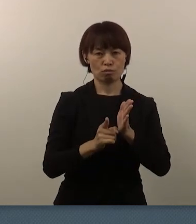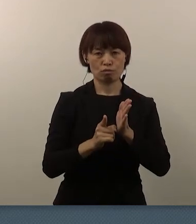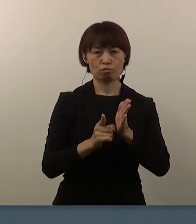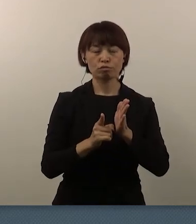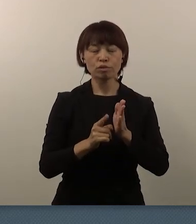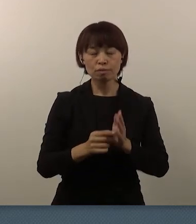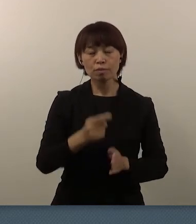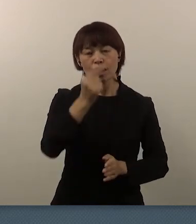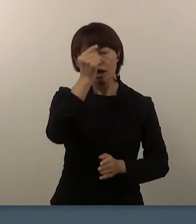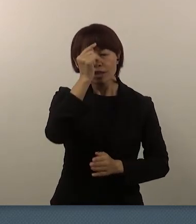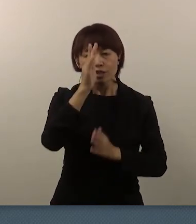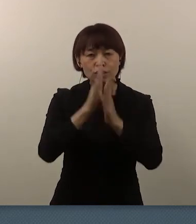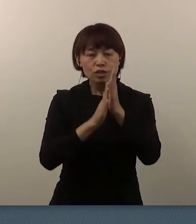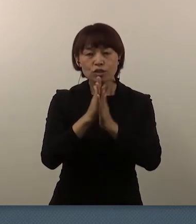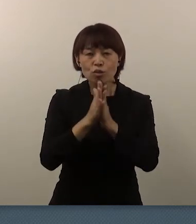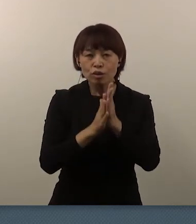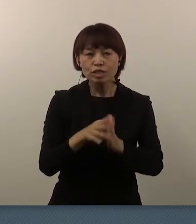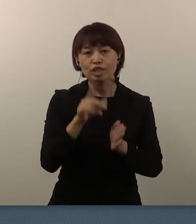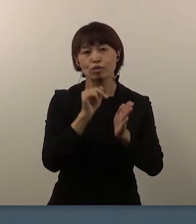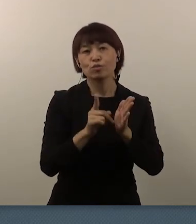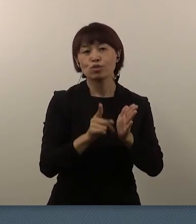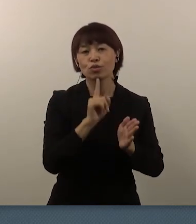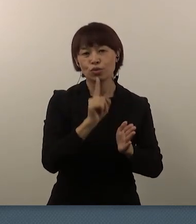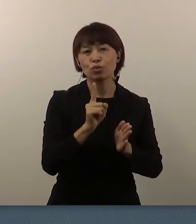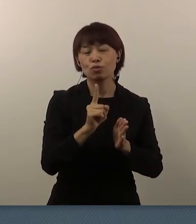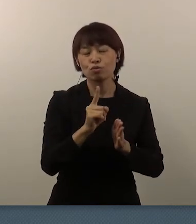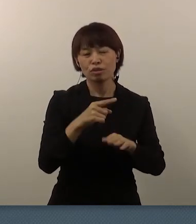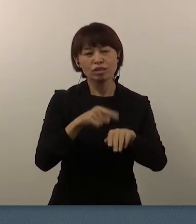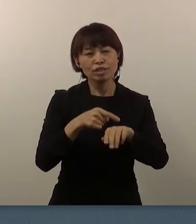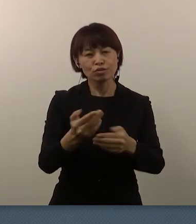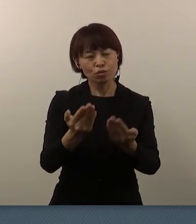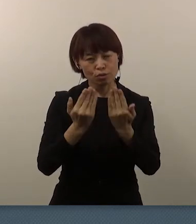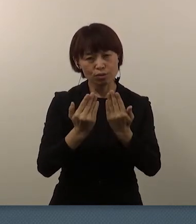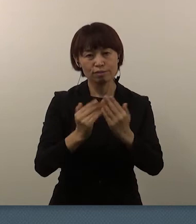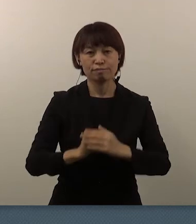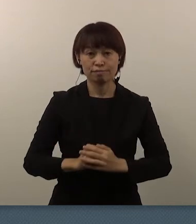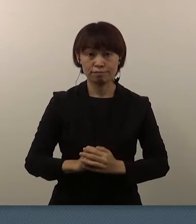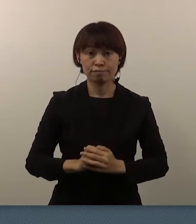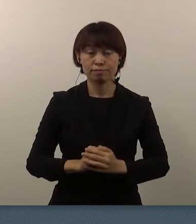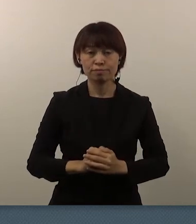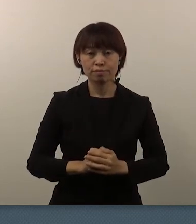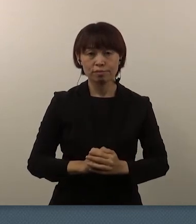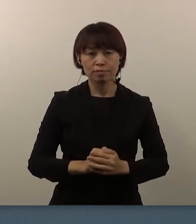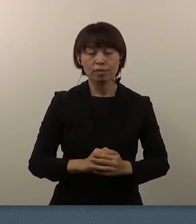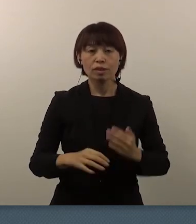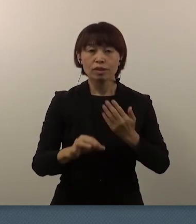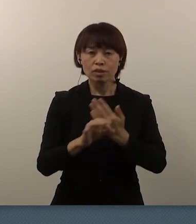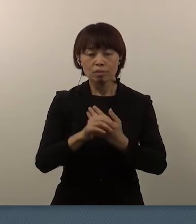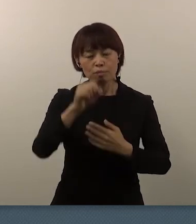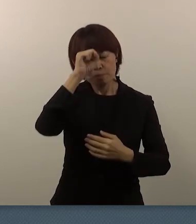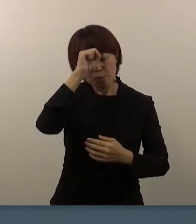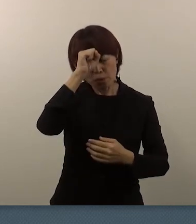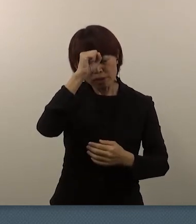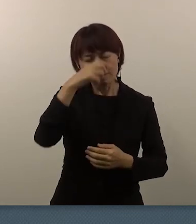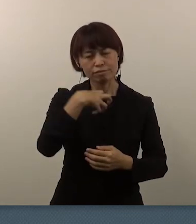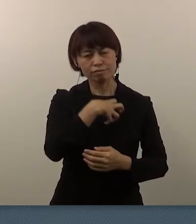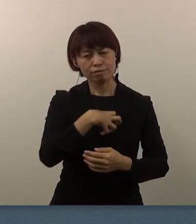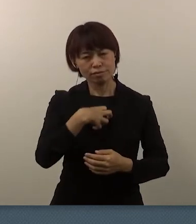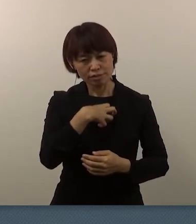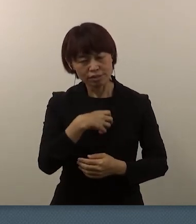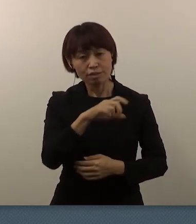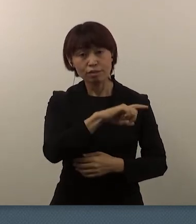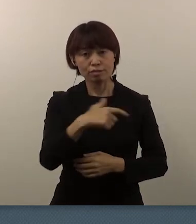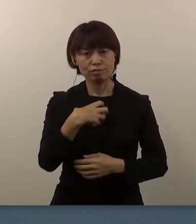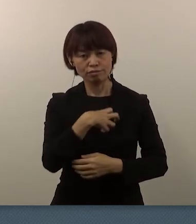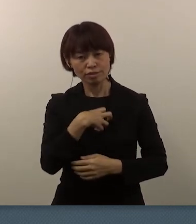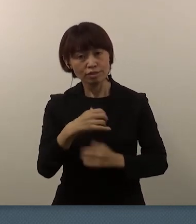葬式仏教という仏教の実際が非常に濃いと、病気で例えば苦しんでる人とかいろんな形で苦しんでる方に仏